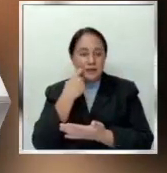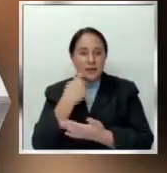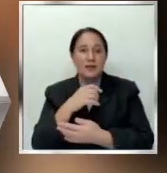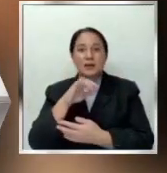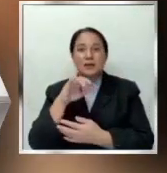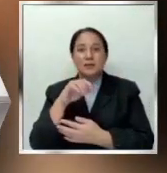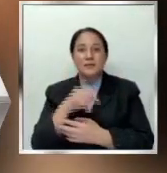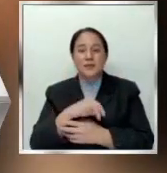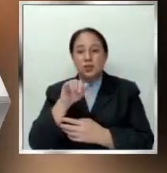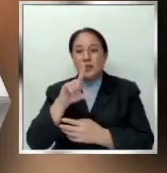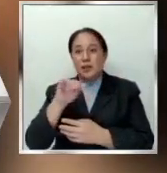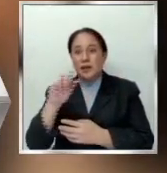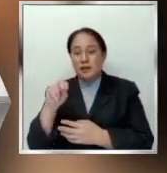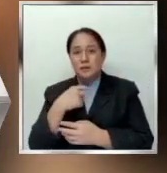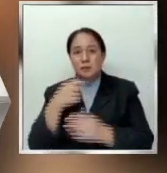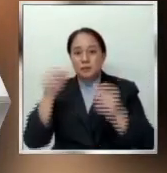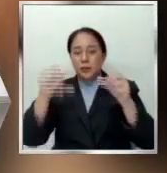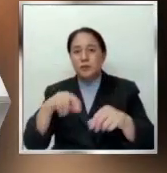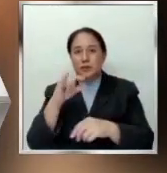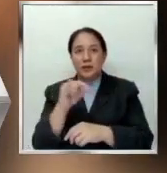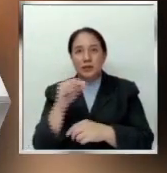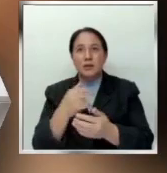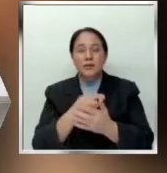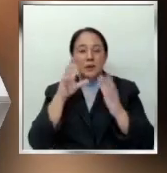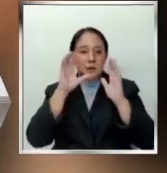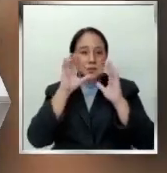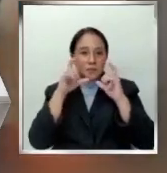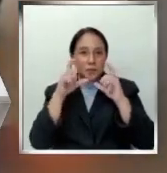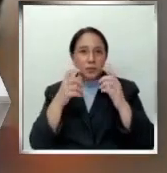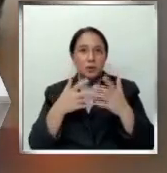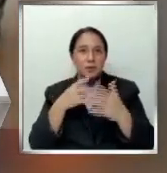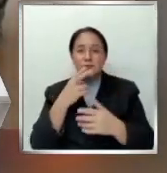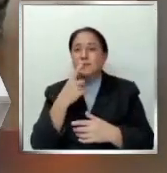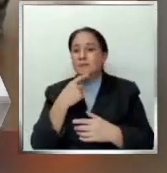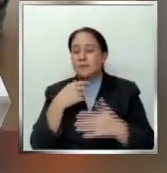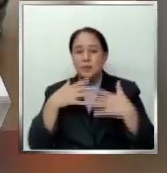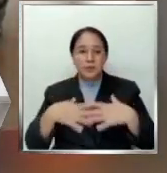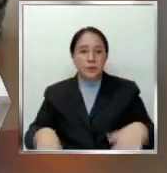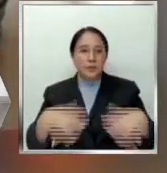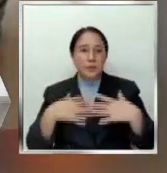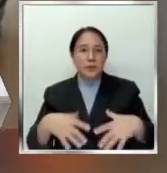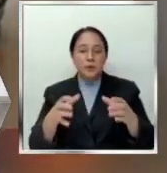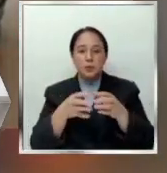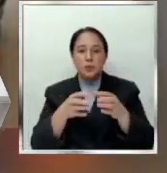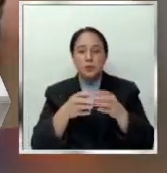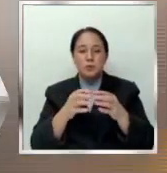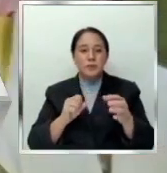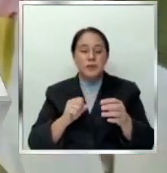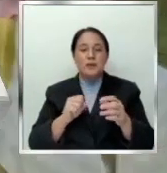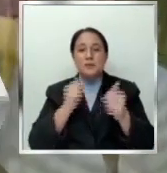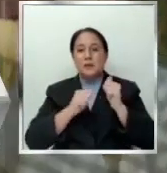naman, nagpost on Instagram ng kanyang photos wearing a red dress, pati ang group photo ng cast ng Prima